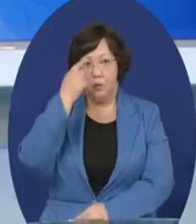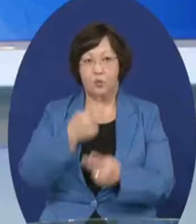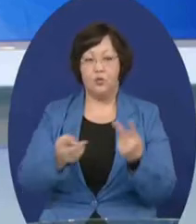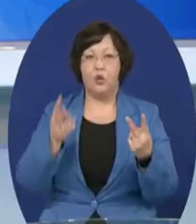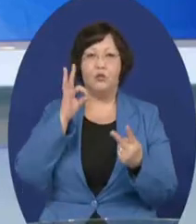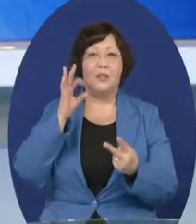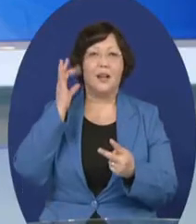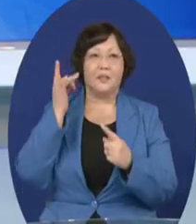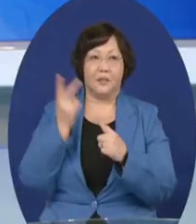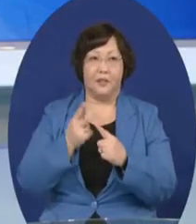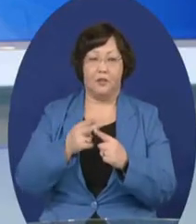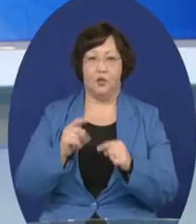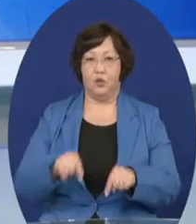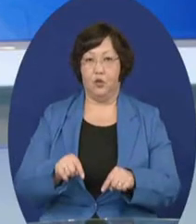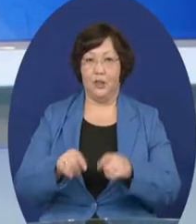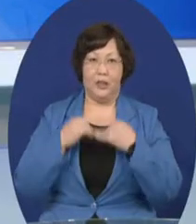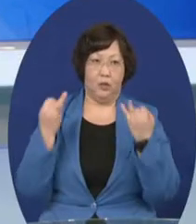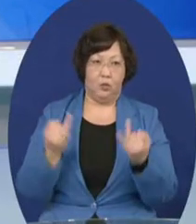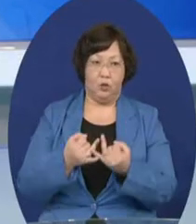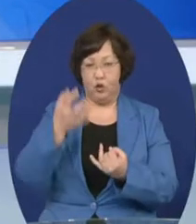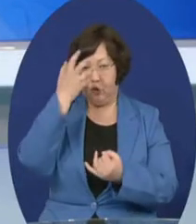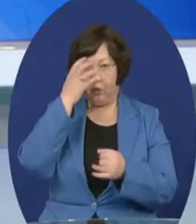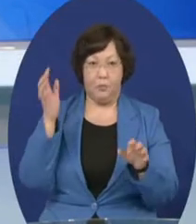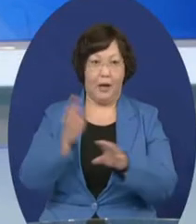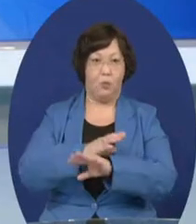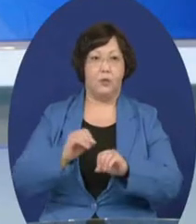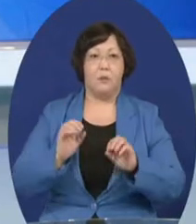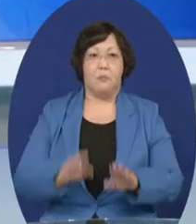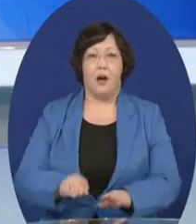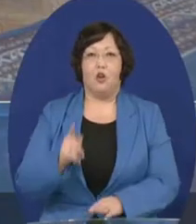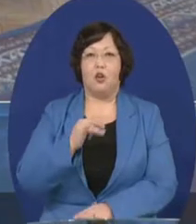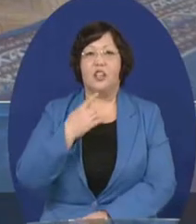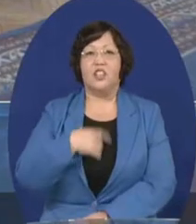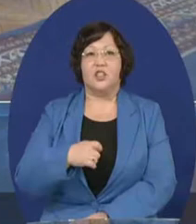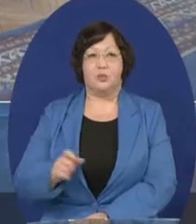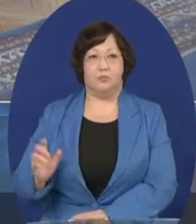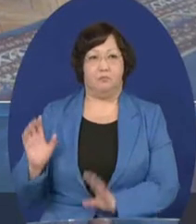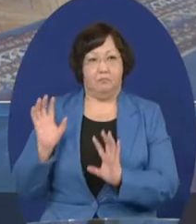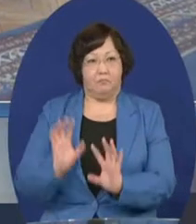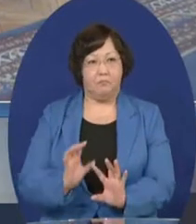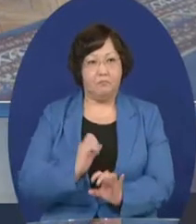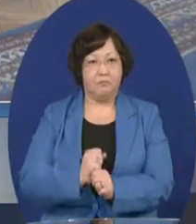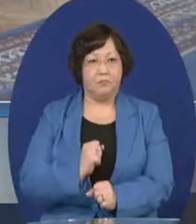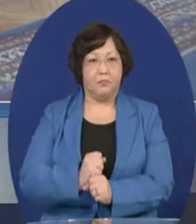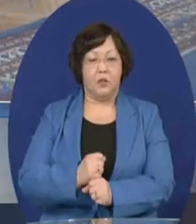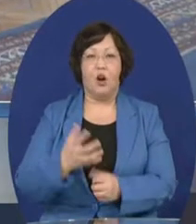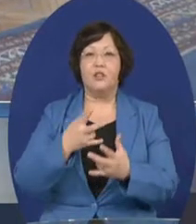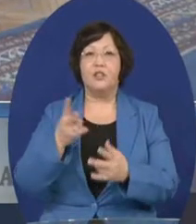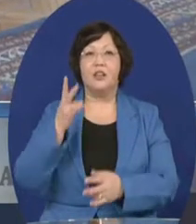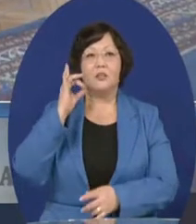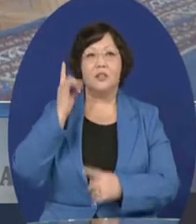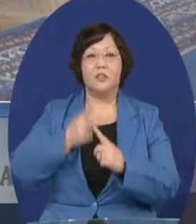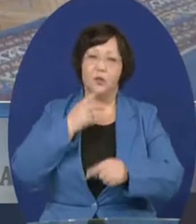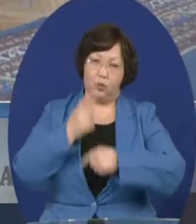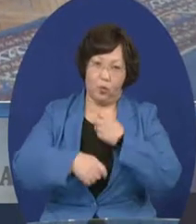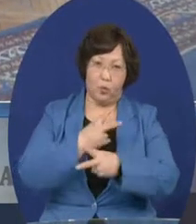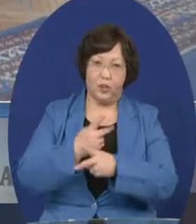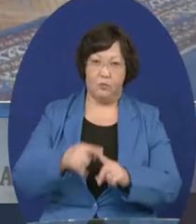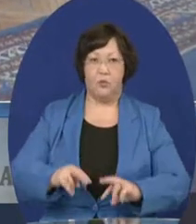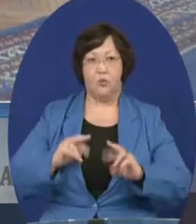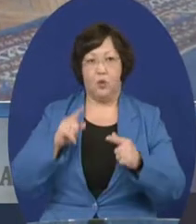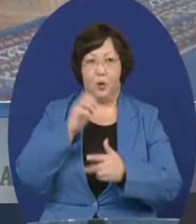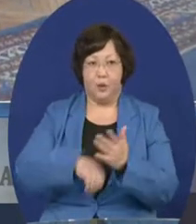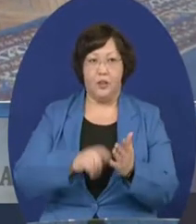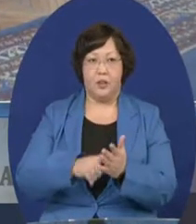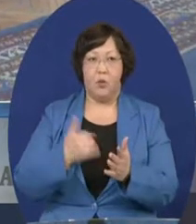Монгол үндэсний олон нийтийн радио телевизэд өнөөдөр улсын хурлын төрийн байгууллалтын байнгын хорооны гишүүд ирж ажиллалаа. Олон нийтийн радио телевизийн тухай хуульд нэмэлт өөрчлөлт оруулах хэрэгтэй